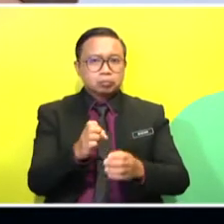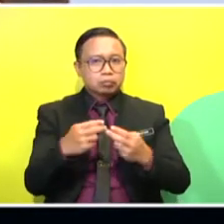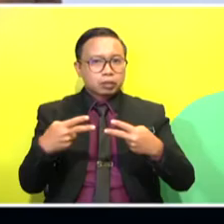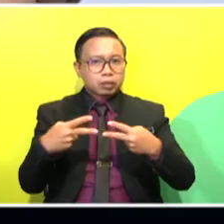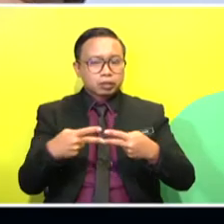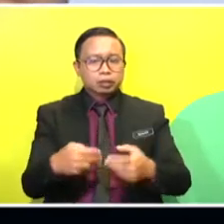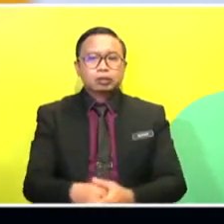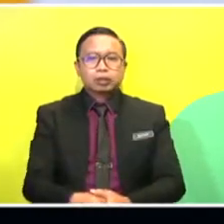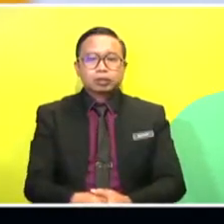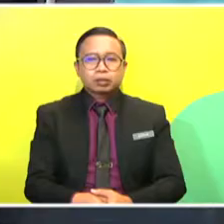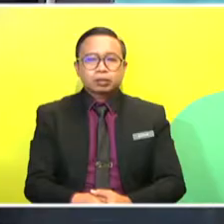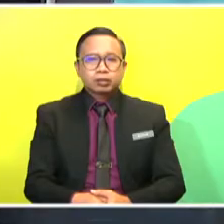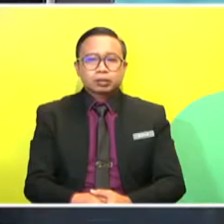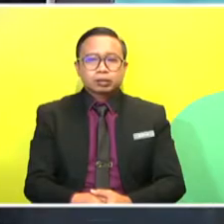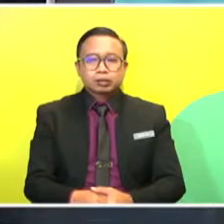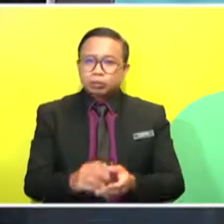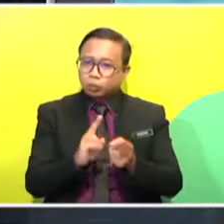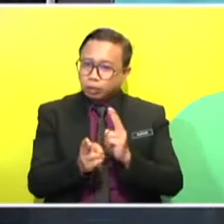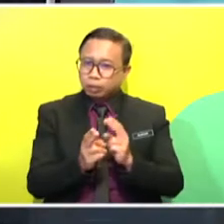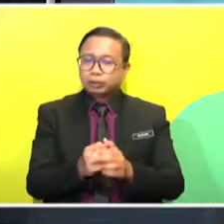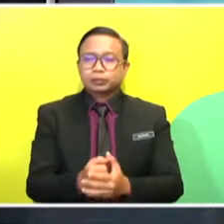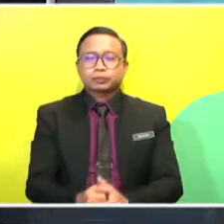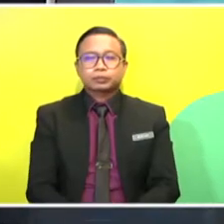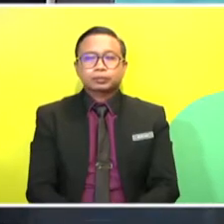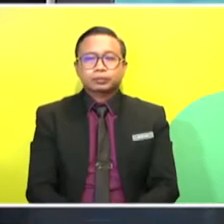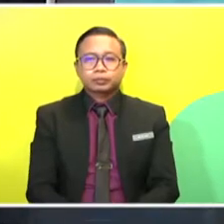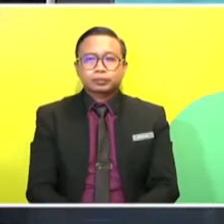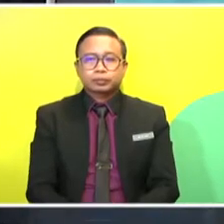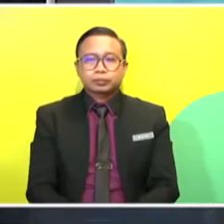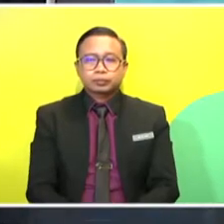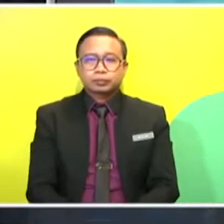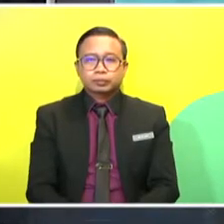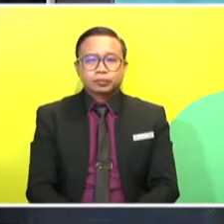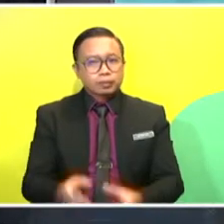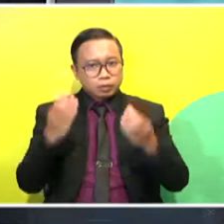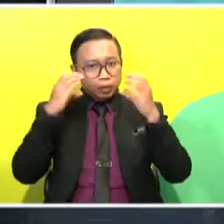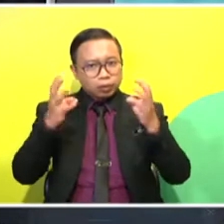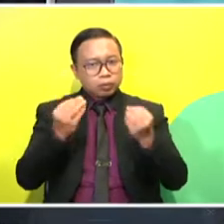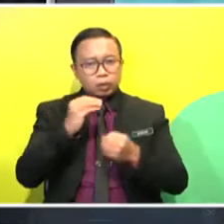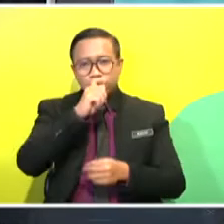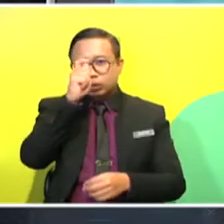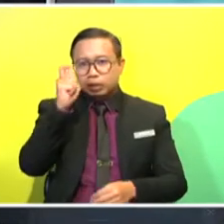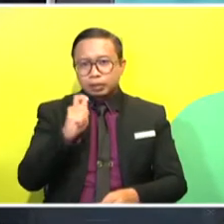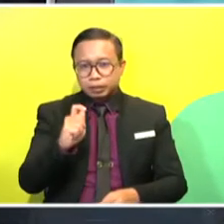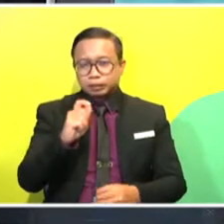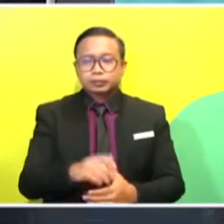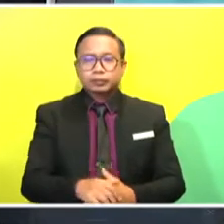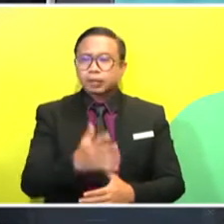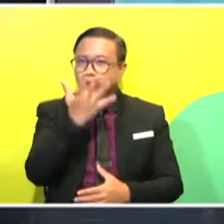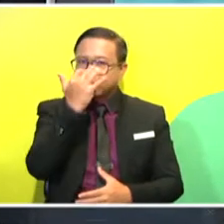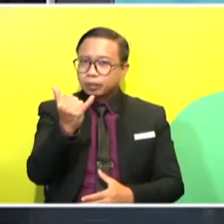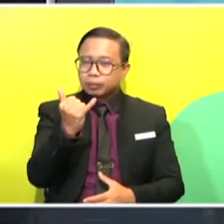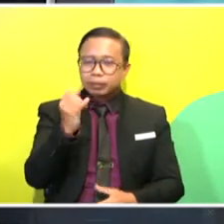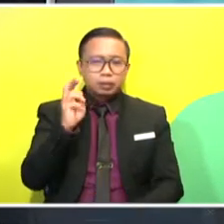dalam komputer. Baiklah. Okey. Ha. Cikgu nak tanyalah. Boleh. Kenapa